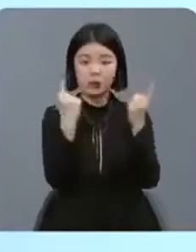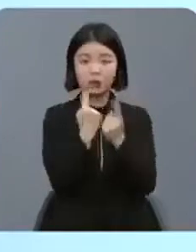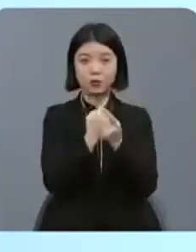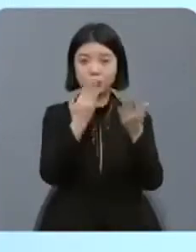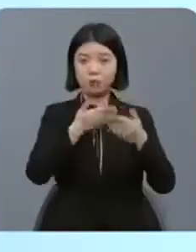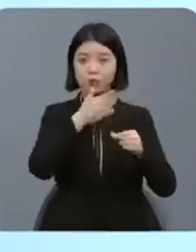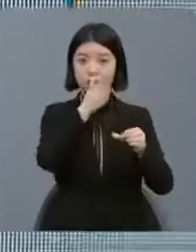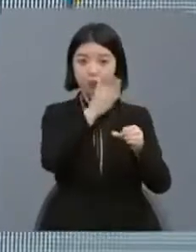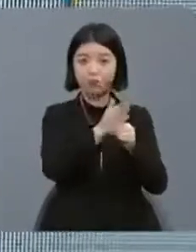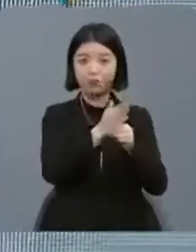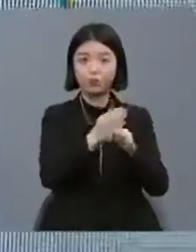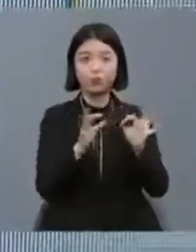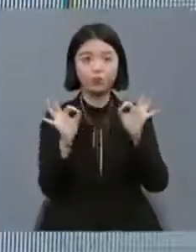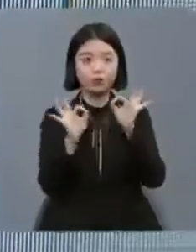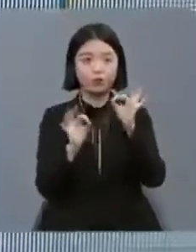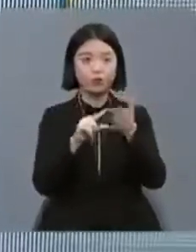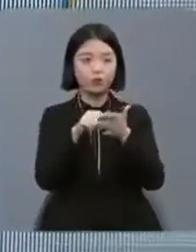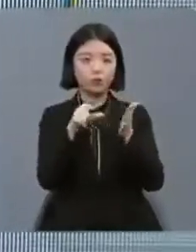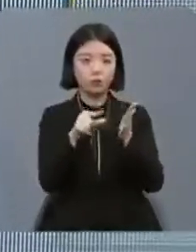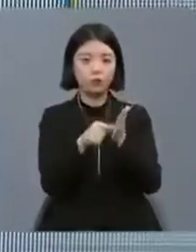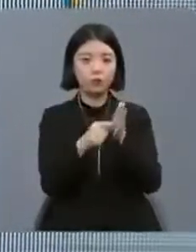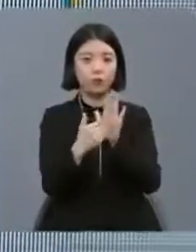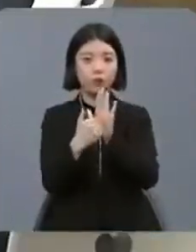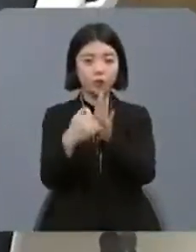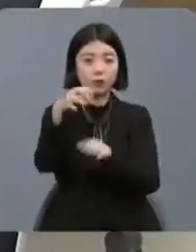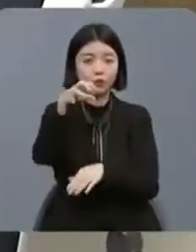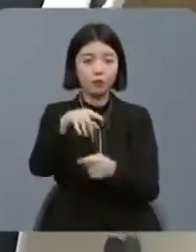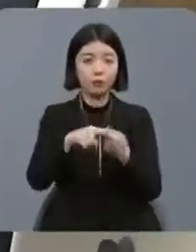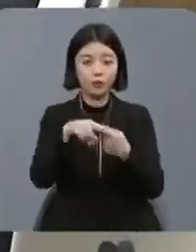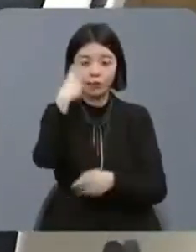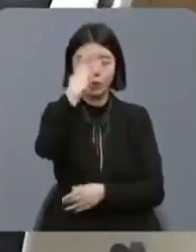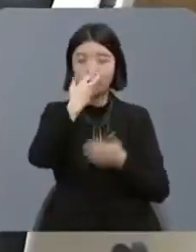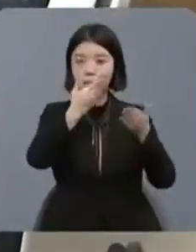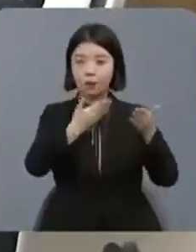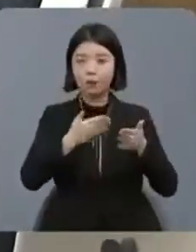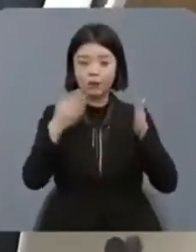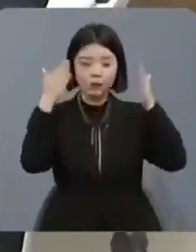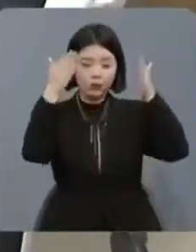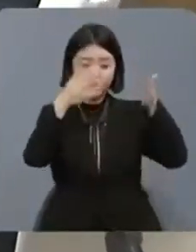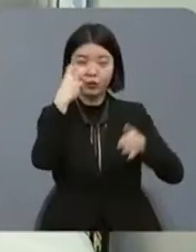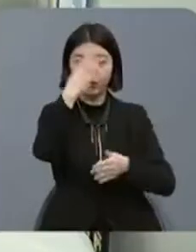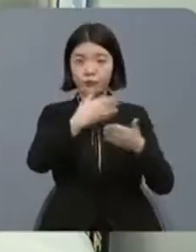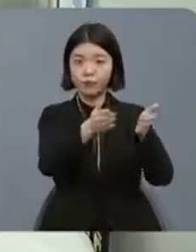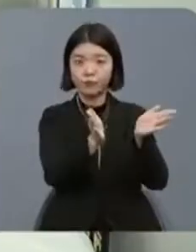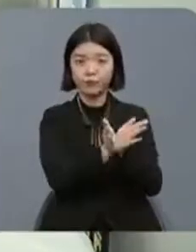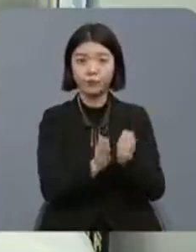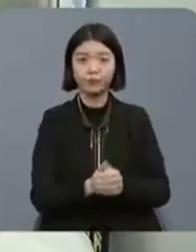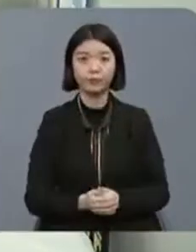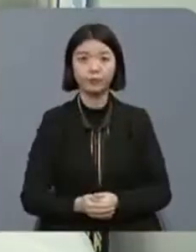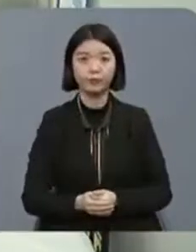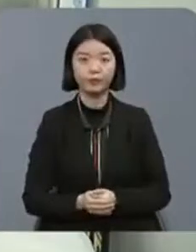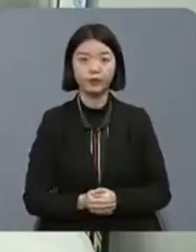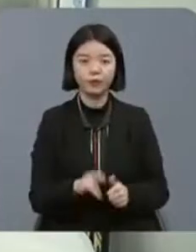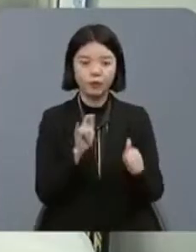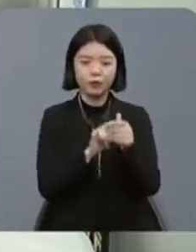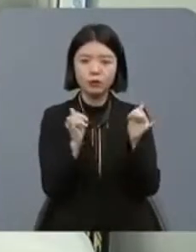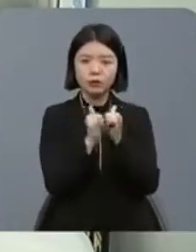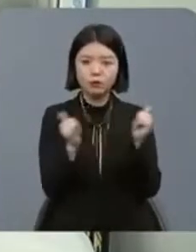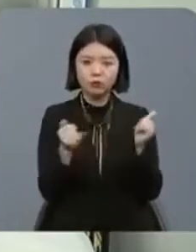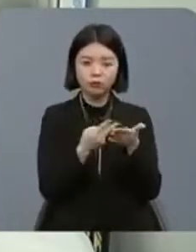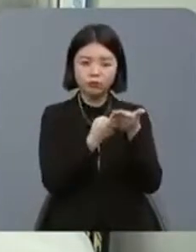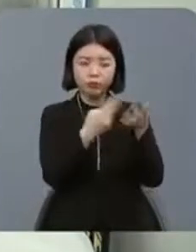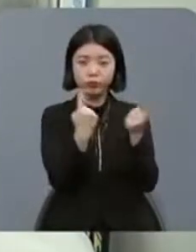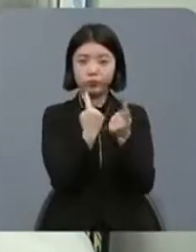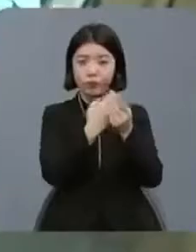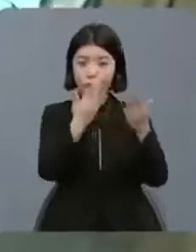있는데 10% 정도는 방역 당국의 관리를 받는 집중 관리군입니다. 확진자가 입원